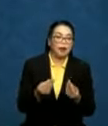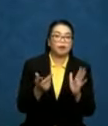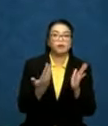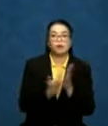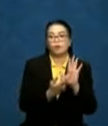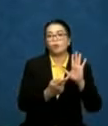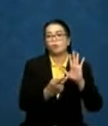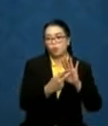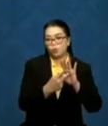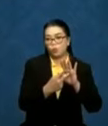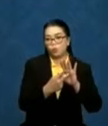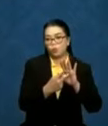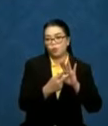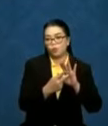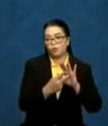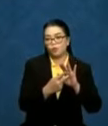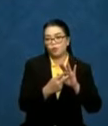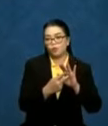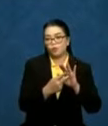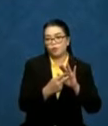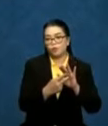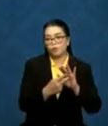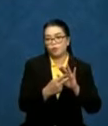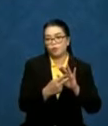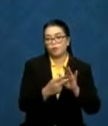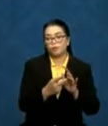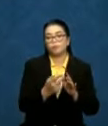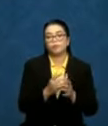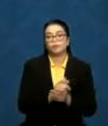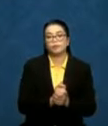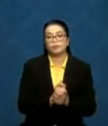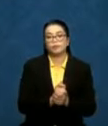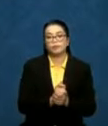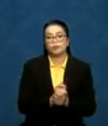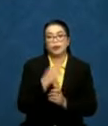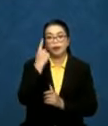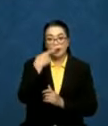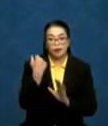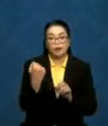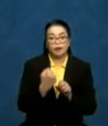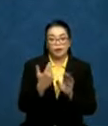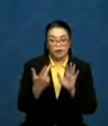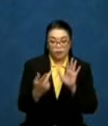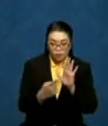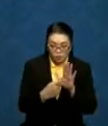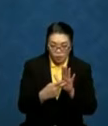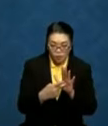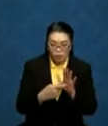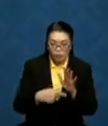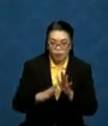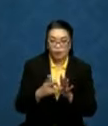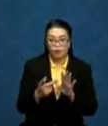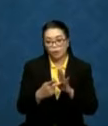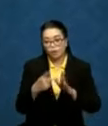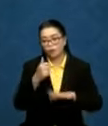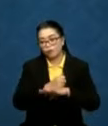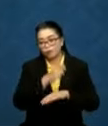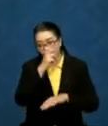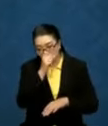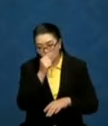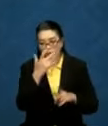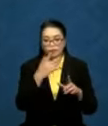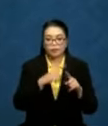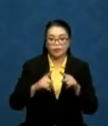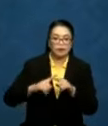กู้ยืมเงินเ่อให้ผู้รับการฝึกกู้ยืมเงินนะครับผู้ดำเนินการฝึกผู้ดำเนินการทดสอบ